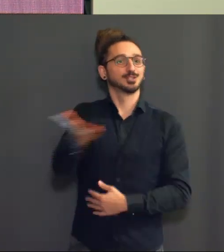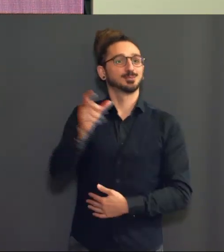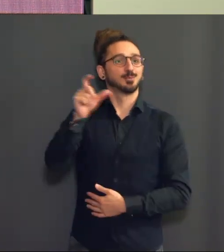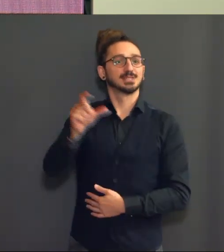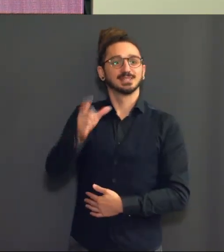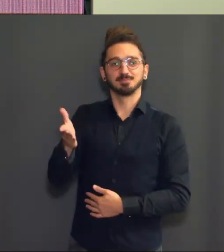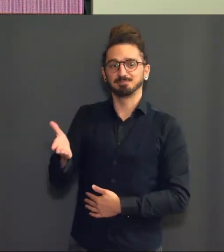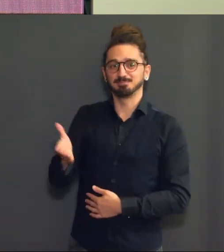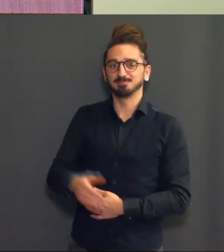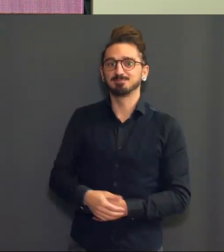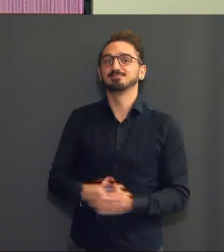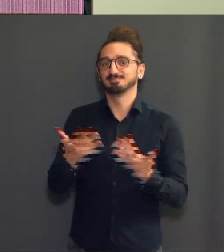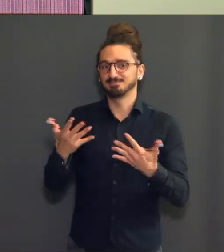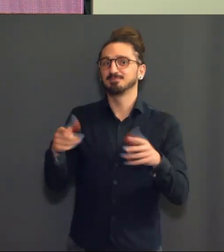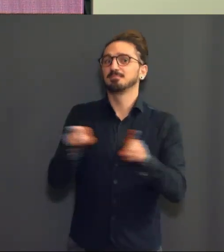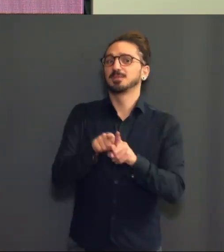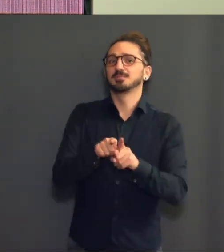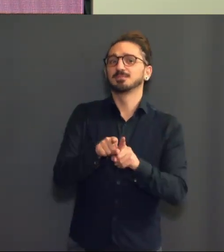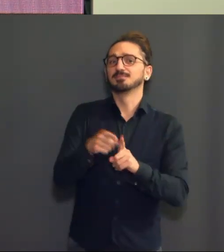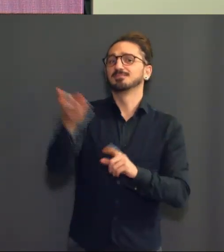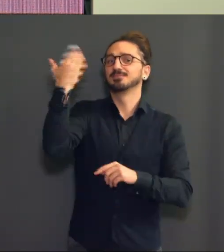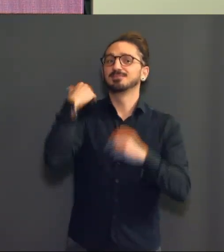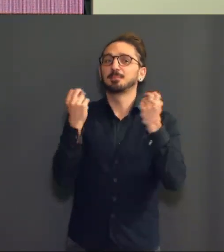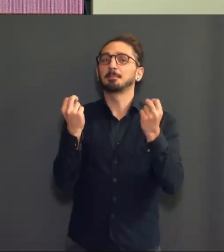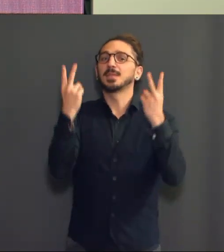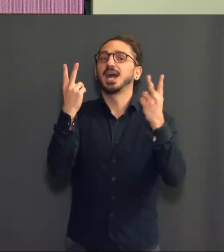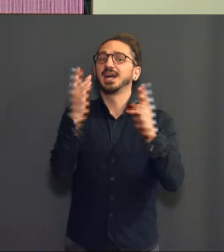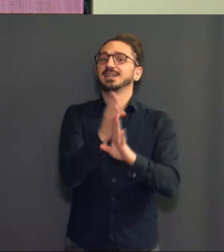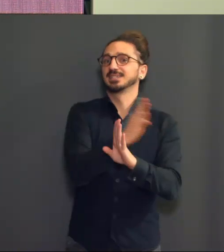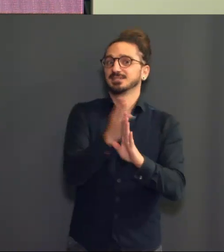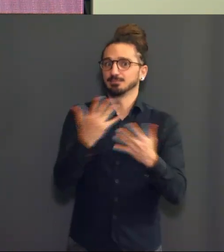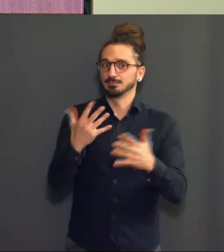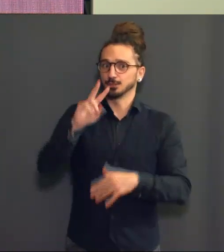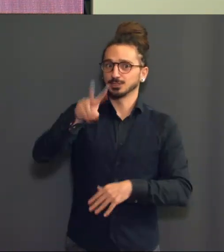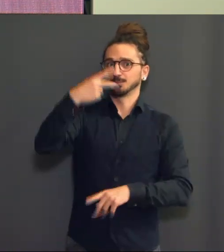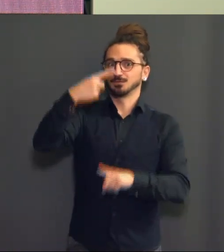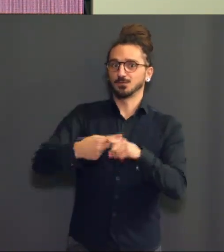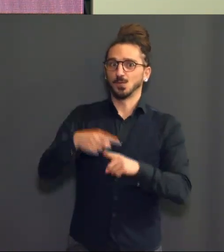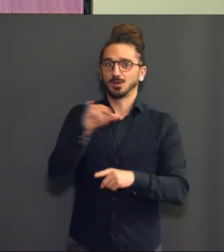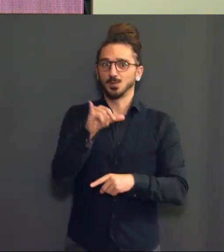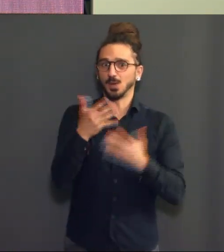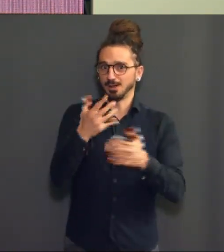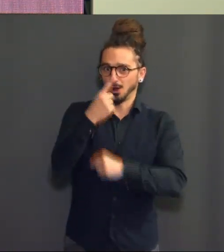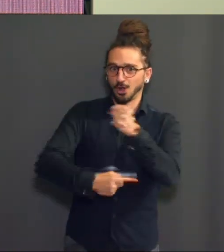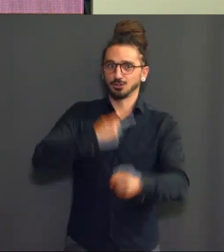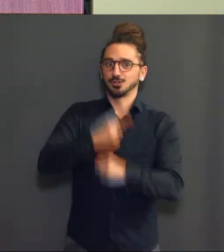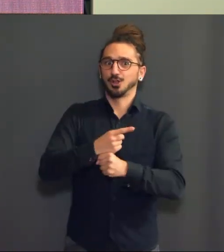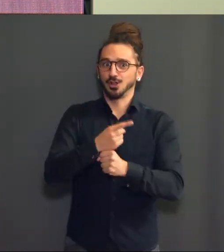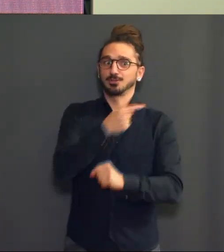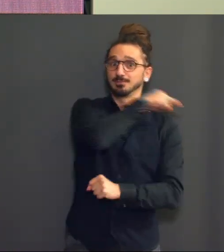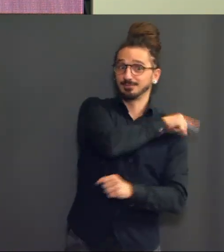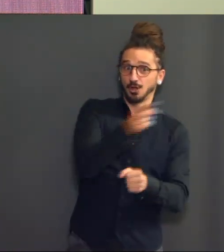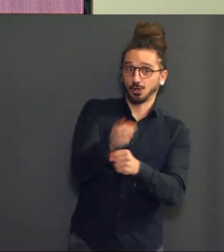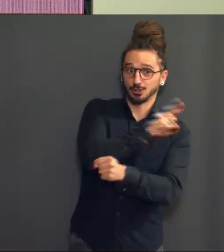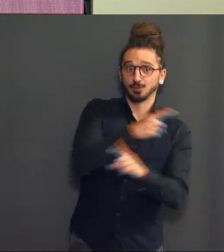année pendant laquelle les circonstances limitent fortement le contenu social, le contenu affectif, le contenu de